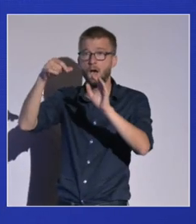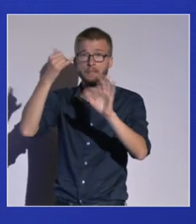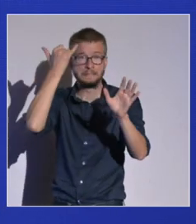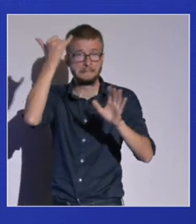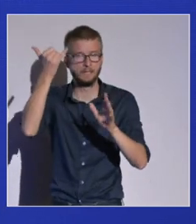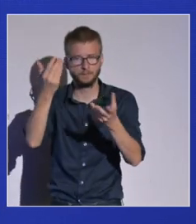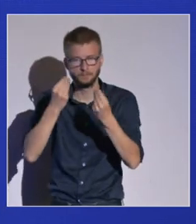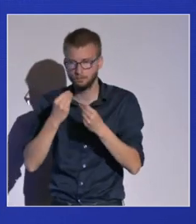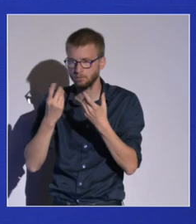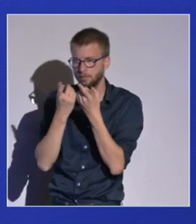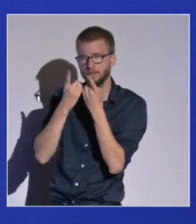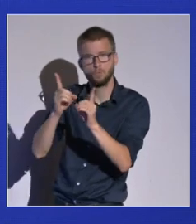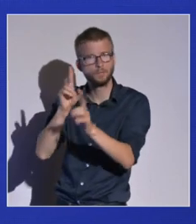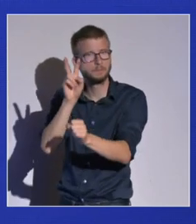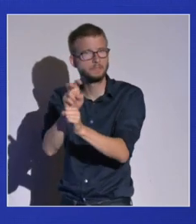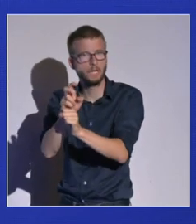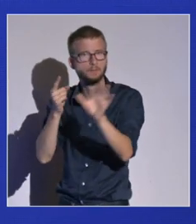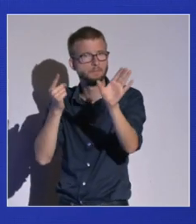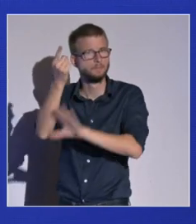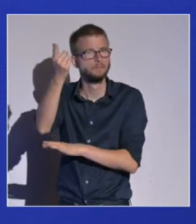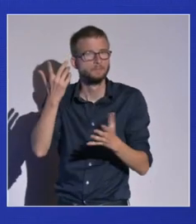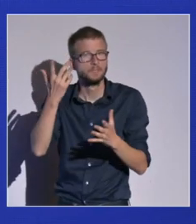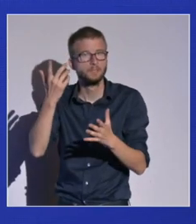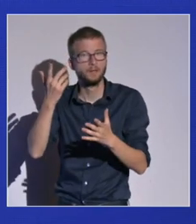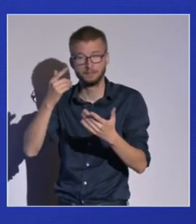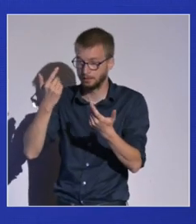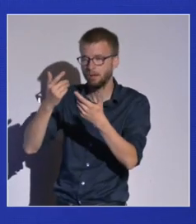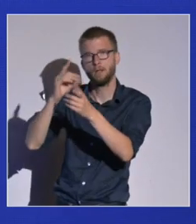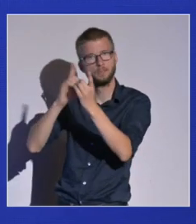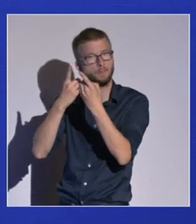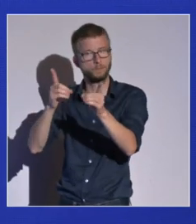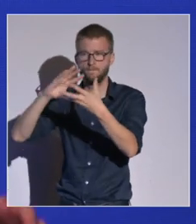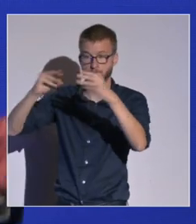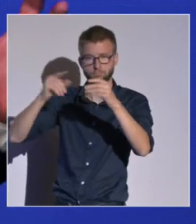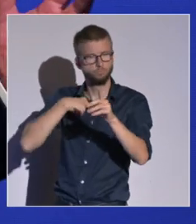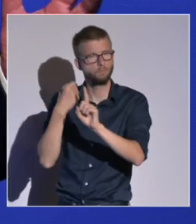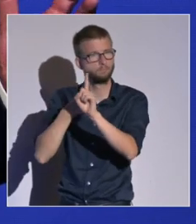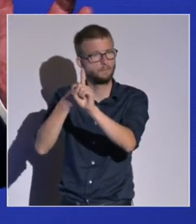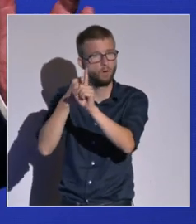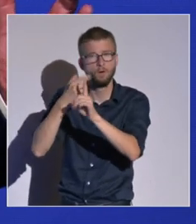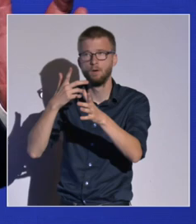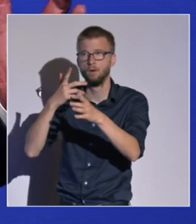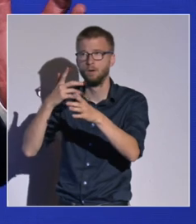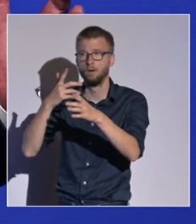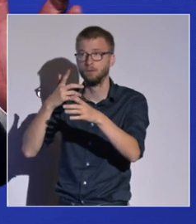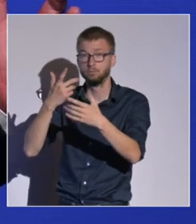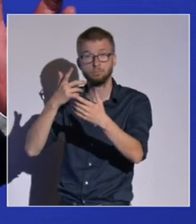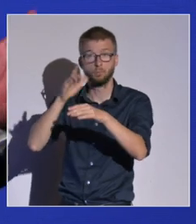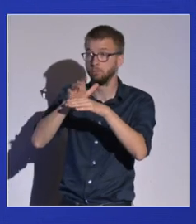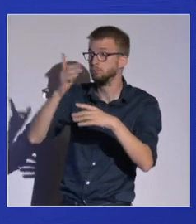sauvegarde de la démocratie, comme nous la défendons, envers et contre tout, presque tout le reste du